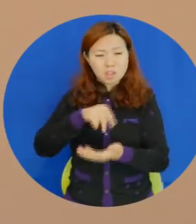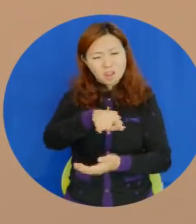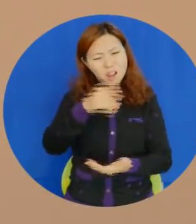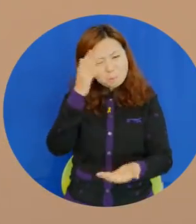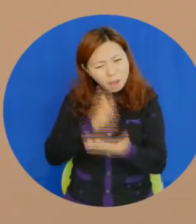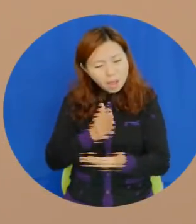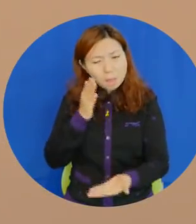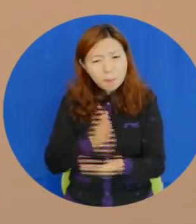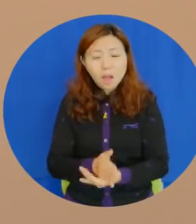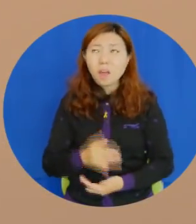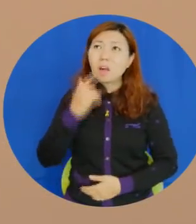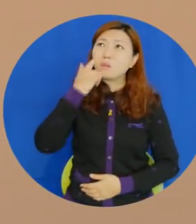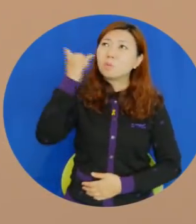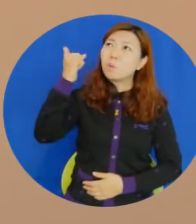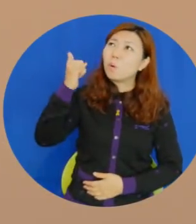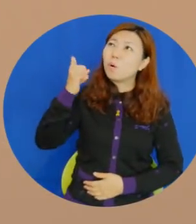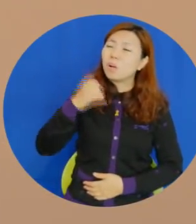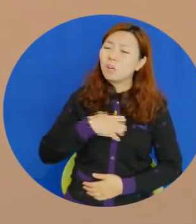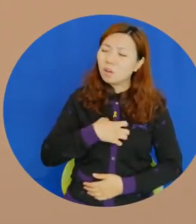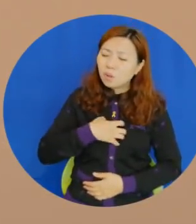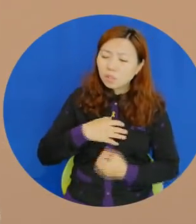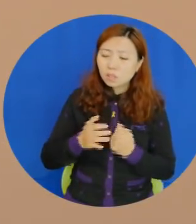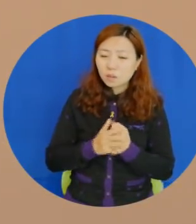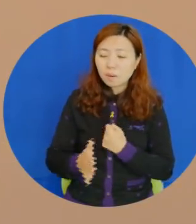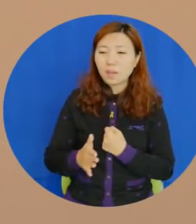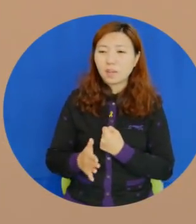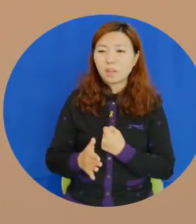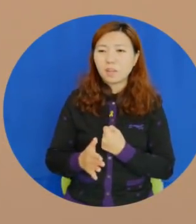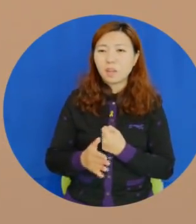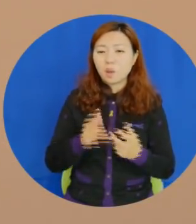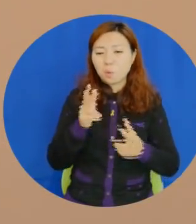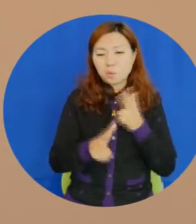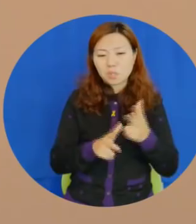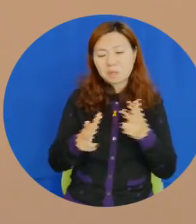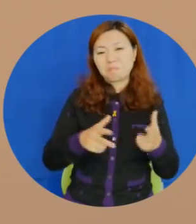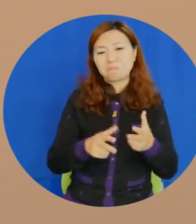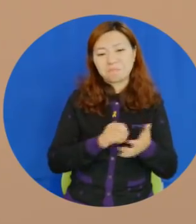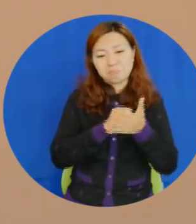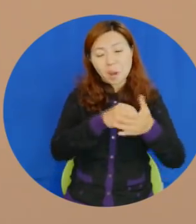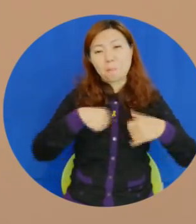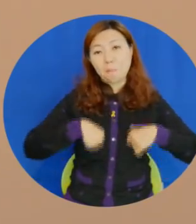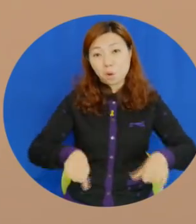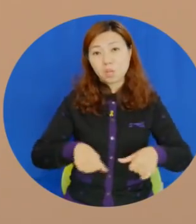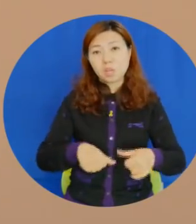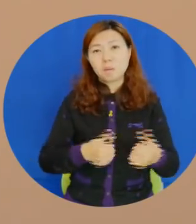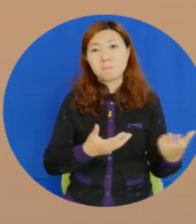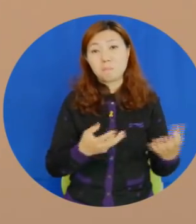그래 부모나 동네 사람 볼 때 미쳤다 그랬잖아. 그 부모 생각하면 그 길을 어떻게 가?